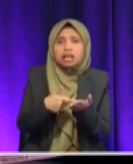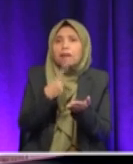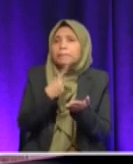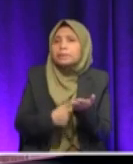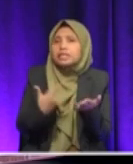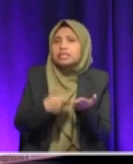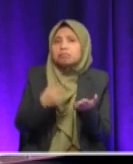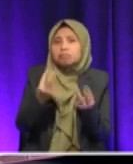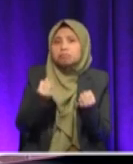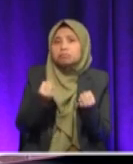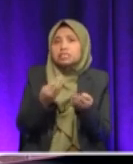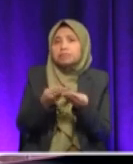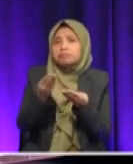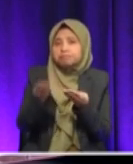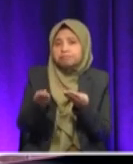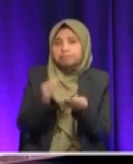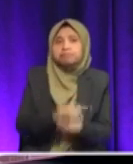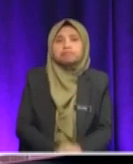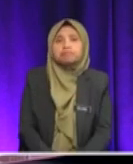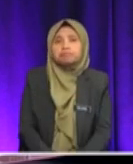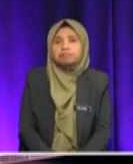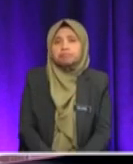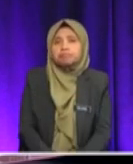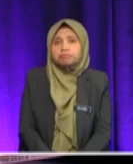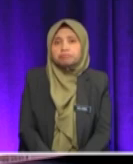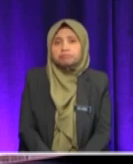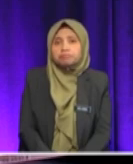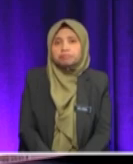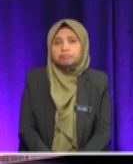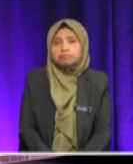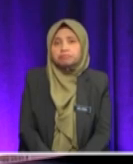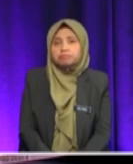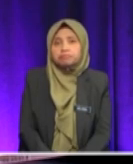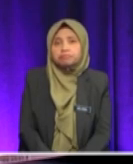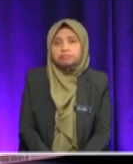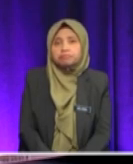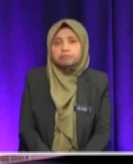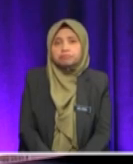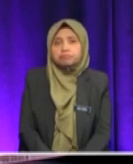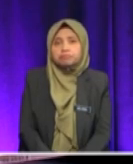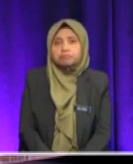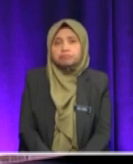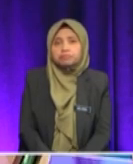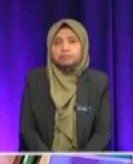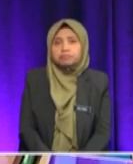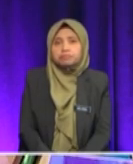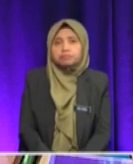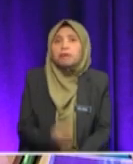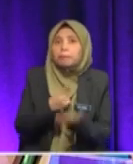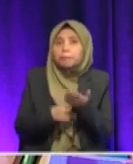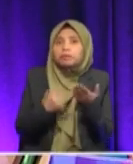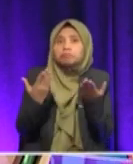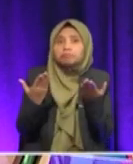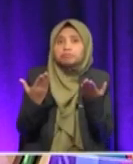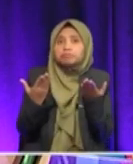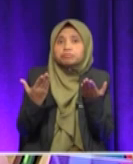yang paling kecil Cikgu ah yang ini HH